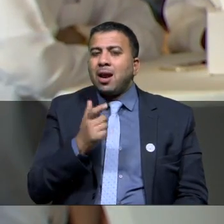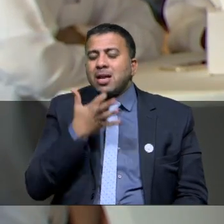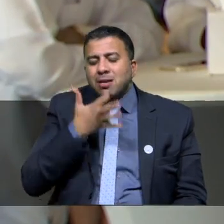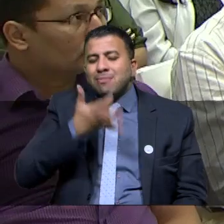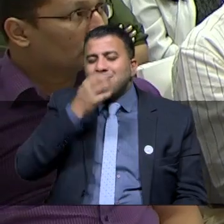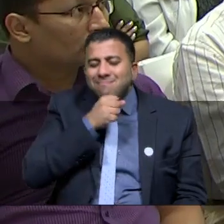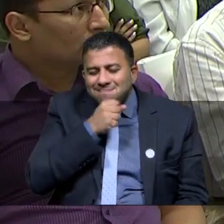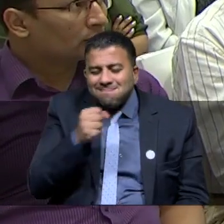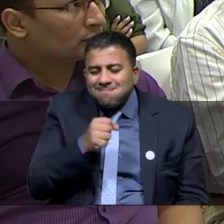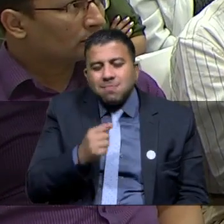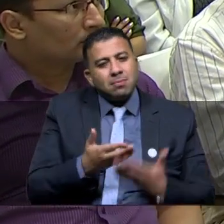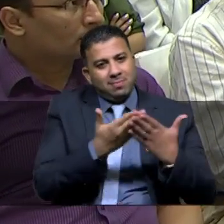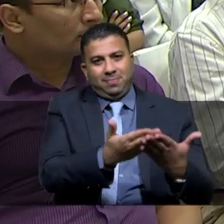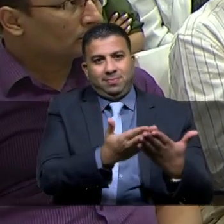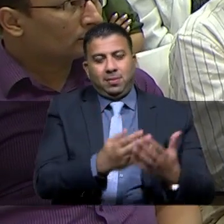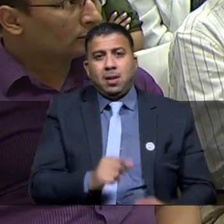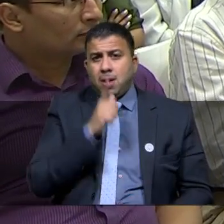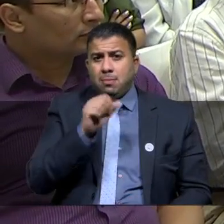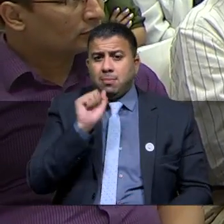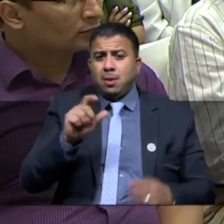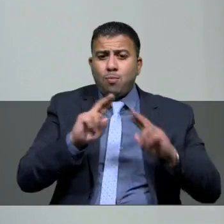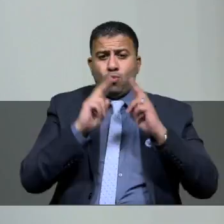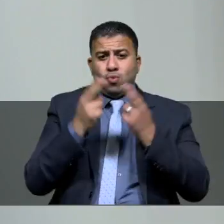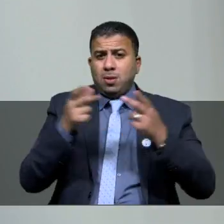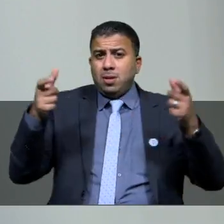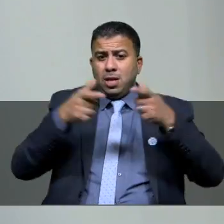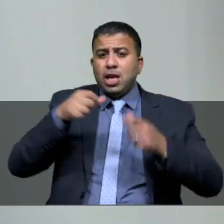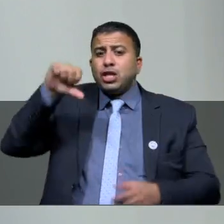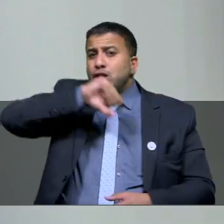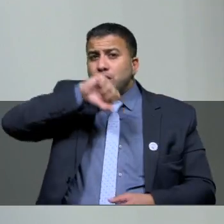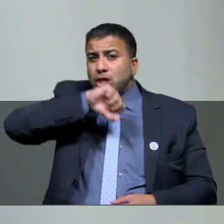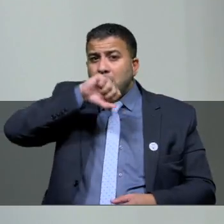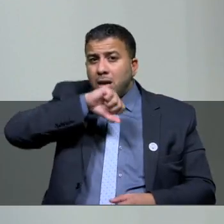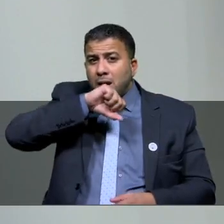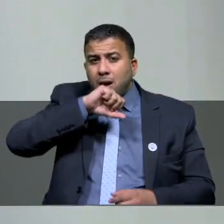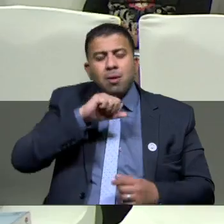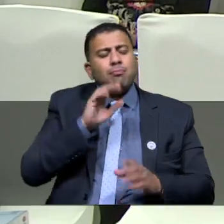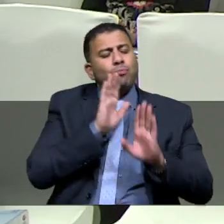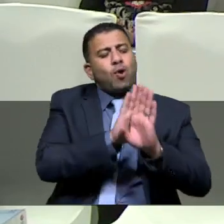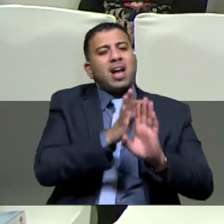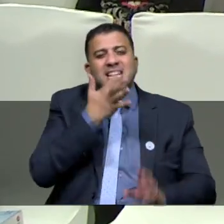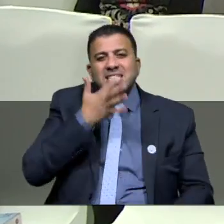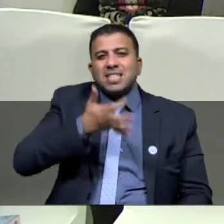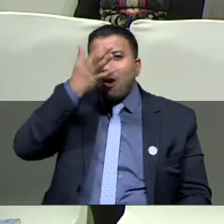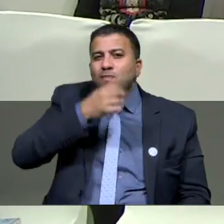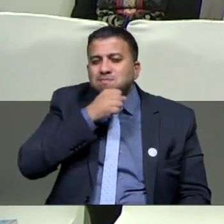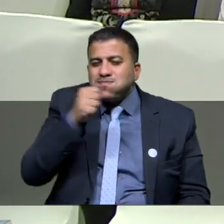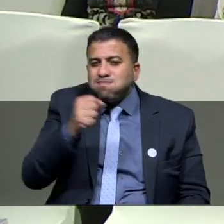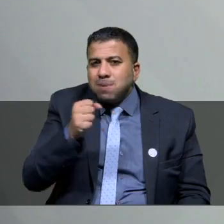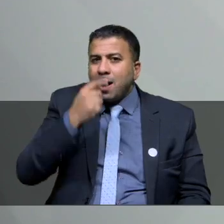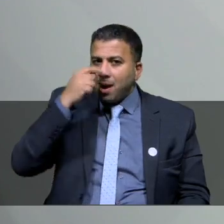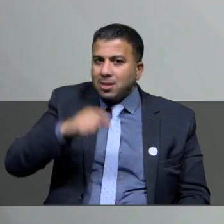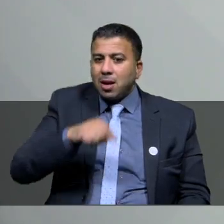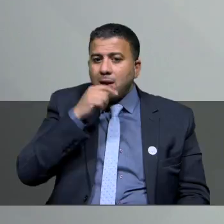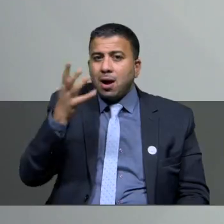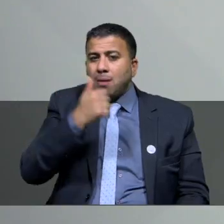السن. الملتقى جاء تحت شعار الشارقة مدينة مراعية للسن، فيما تضمن 16